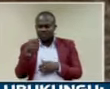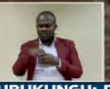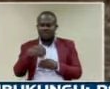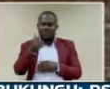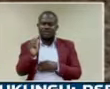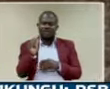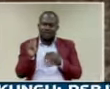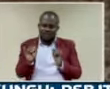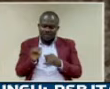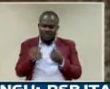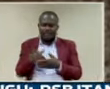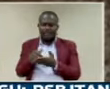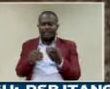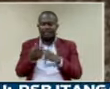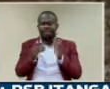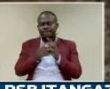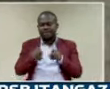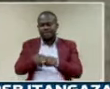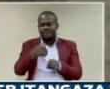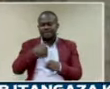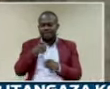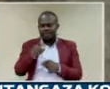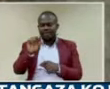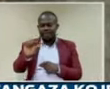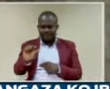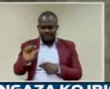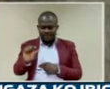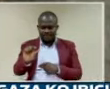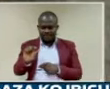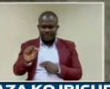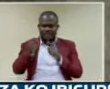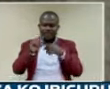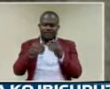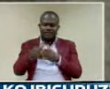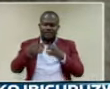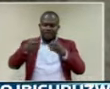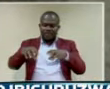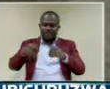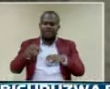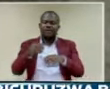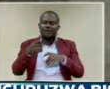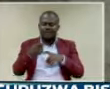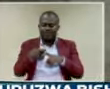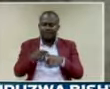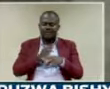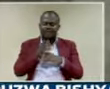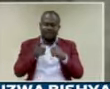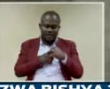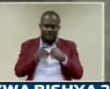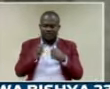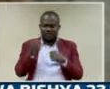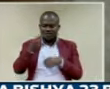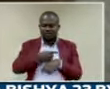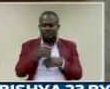niyo ikiri guhanyanyaza, ariko nayo ifite inkoko mbarwa. Zikihagera ngo zateraga nibura amagi 600 ku